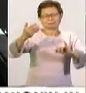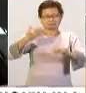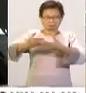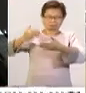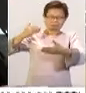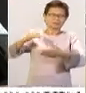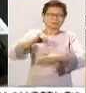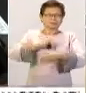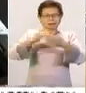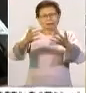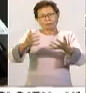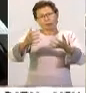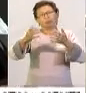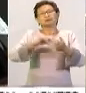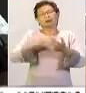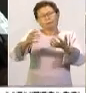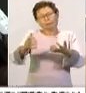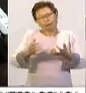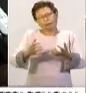Saya juga ingin